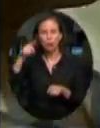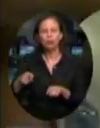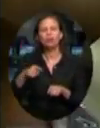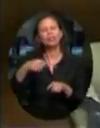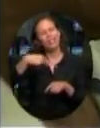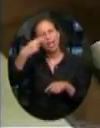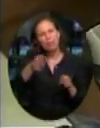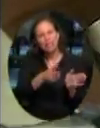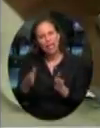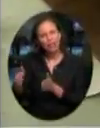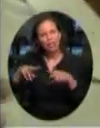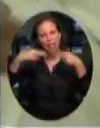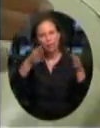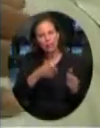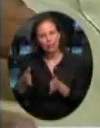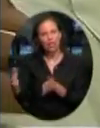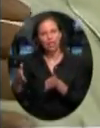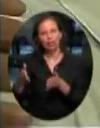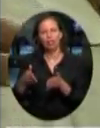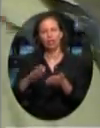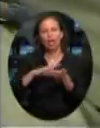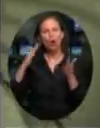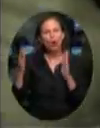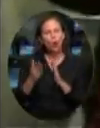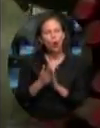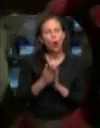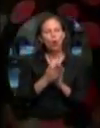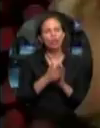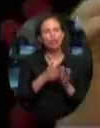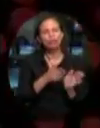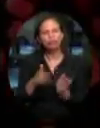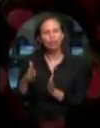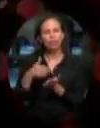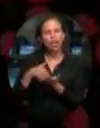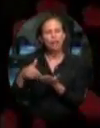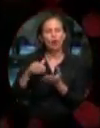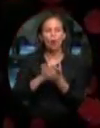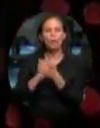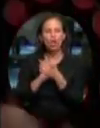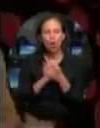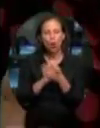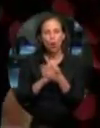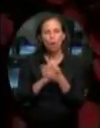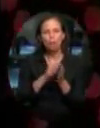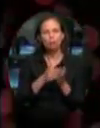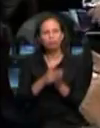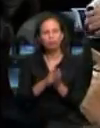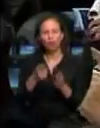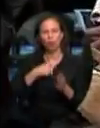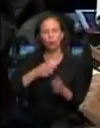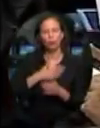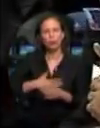יהיה בסדר. הכל יעבור בשלום, ואנחנו רוצים מפלגה חזקה וטובה למען עם